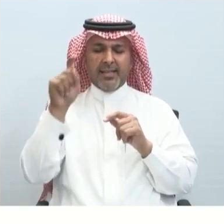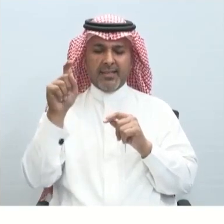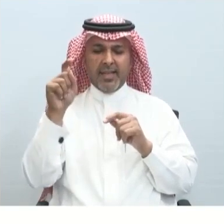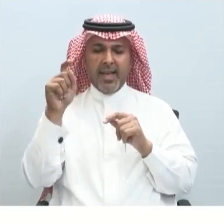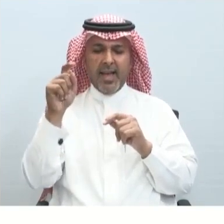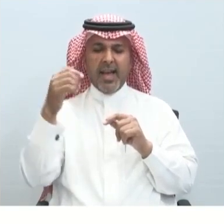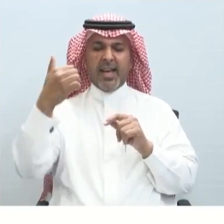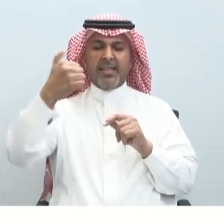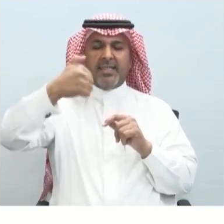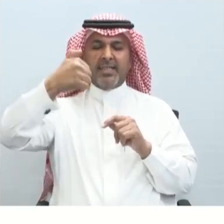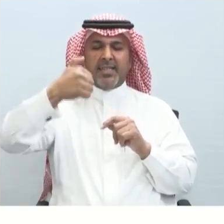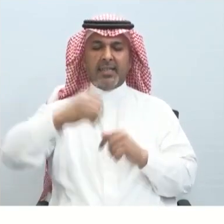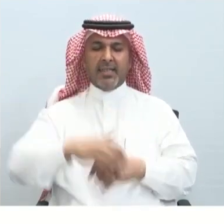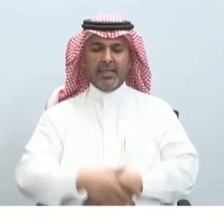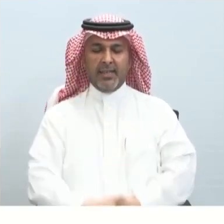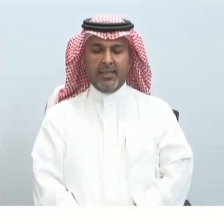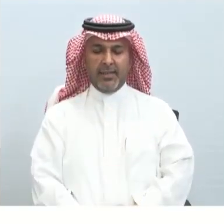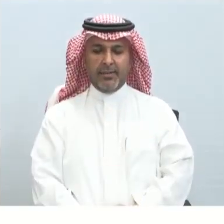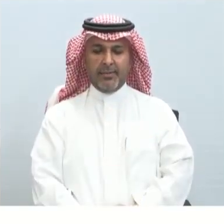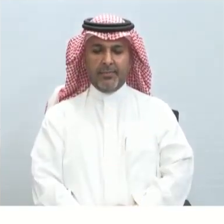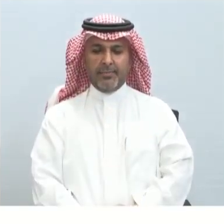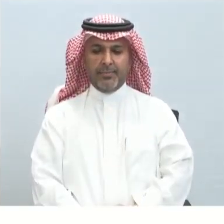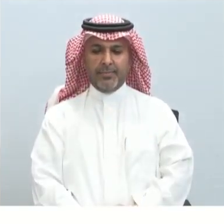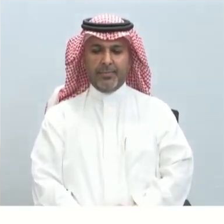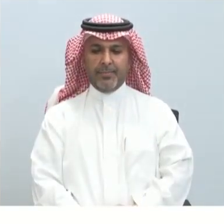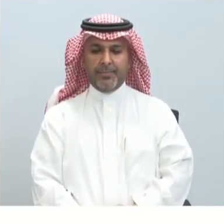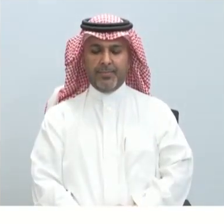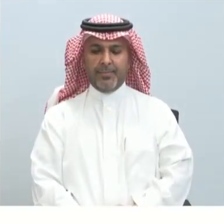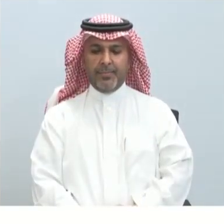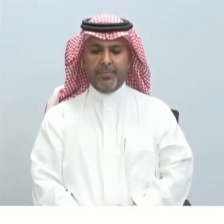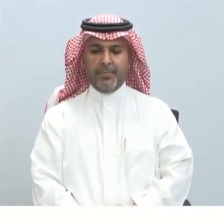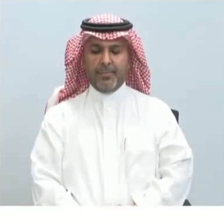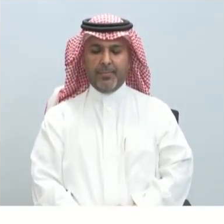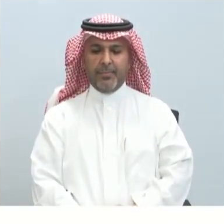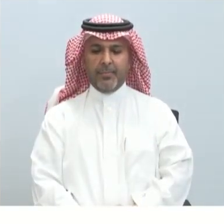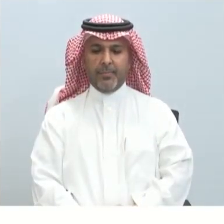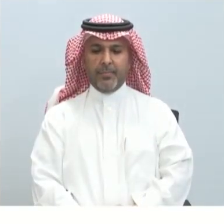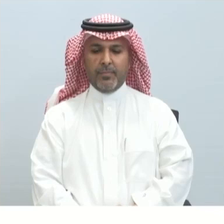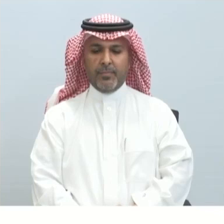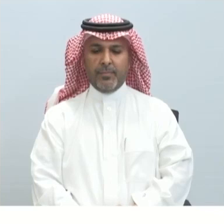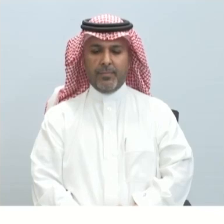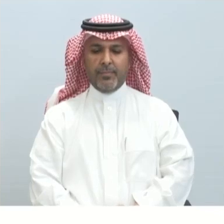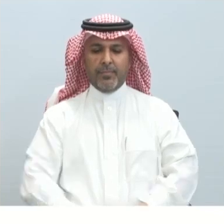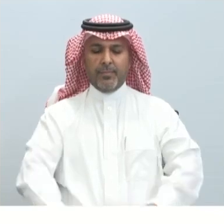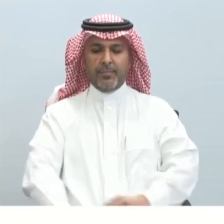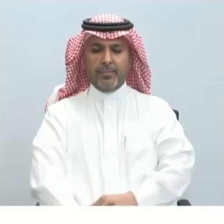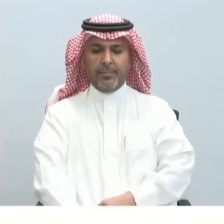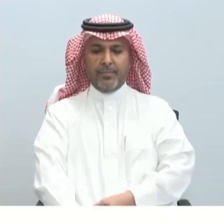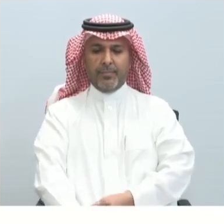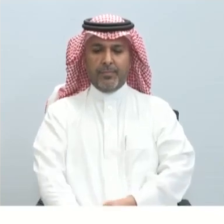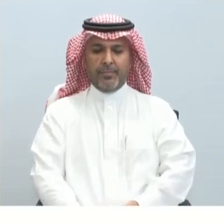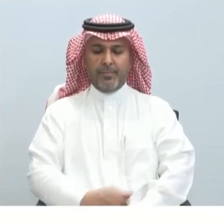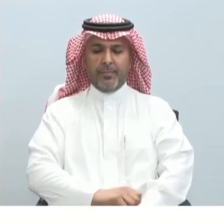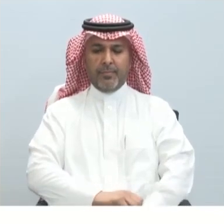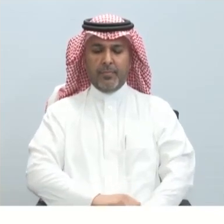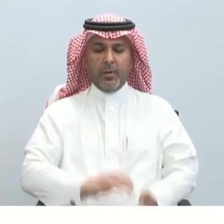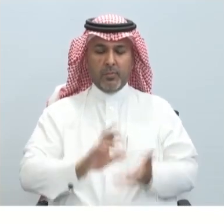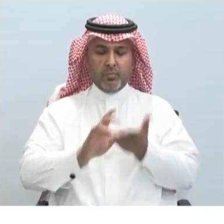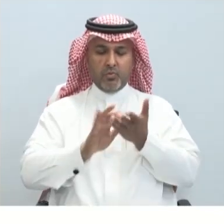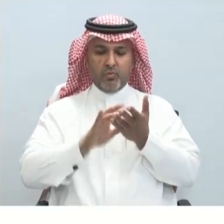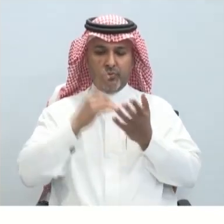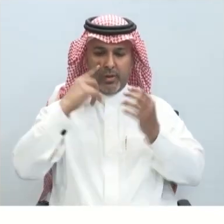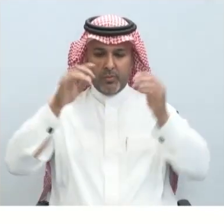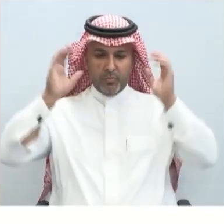ساين عفوا ساين الستين درجه بهذا الشكل طبعا نحسبها هذه باستخدام الاله